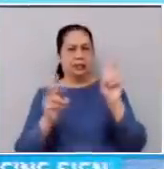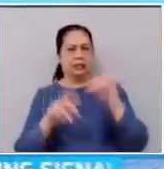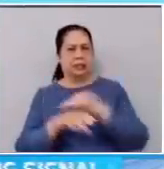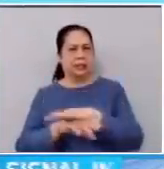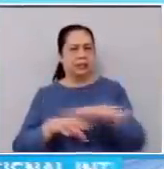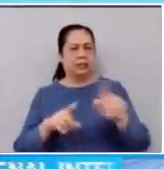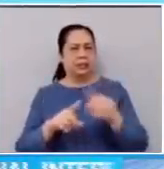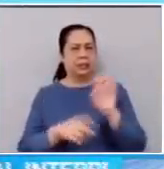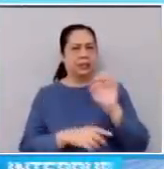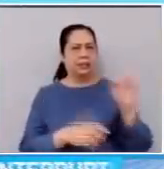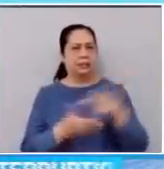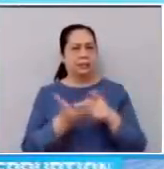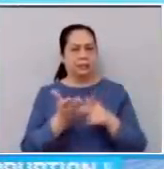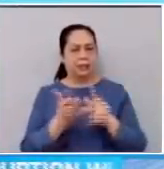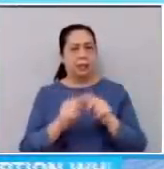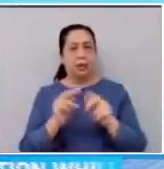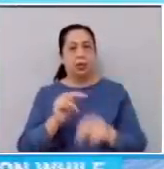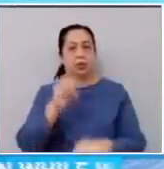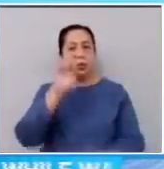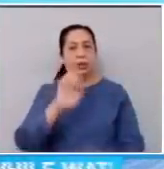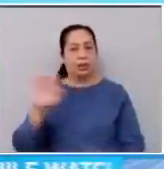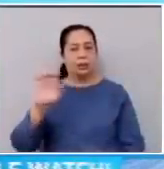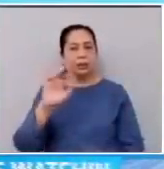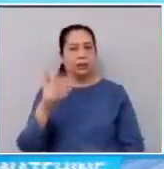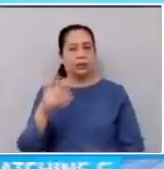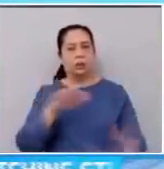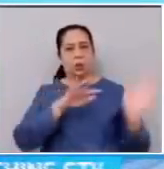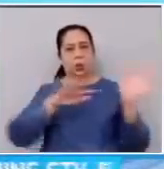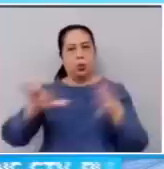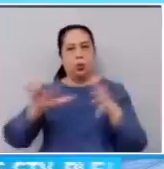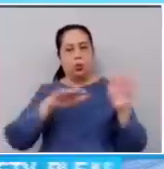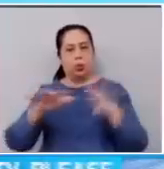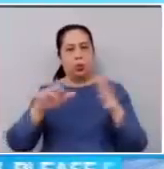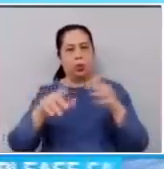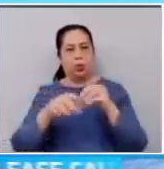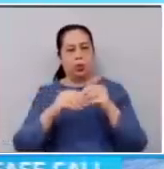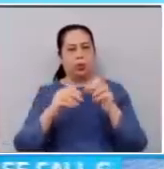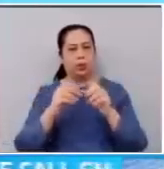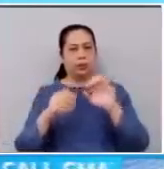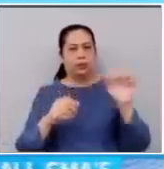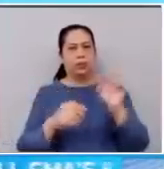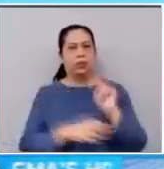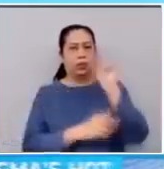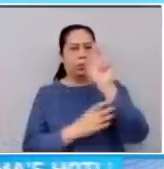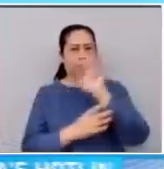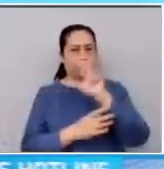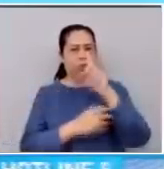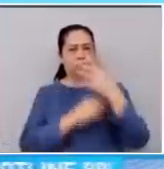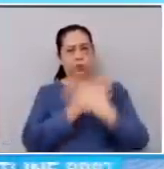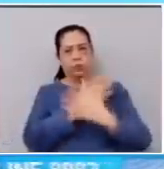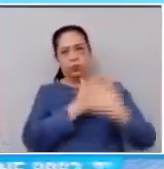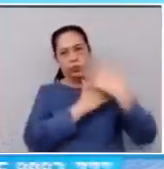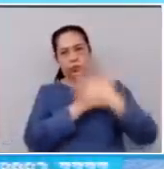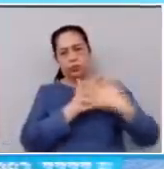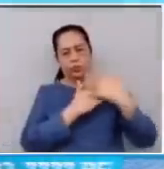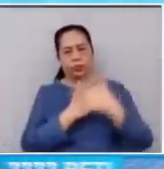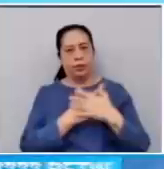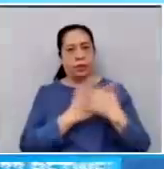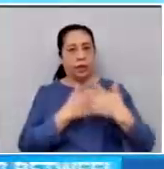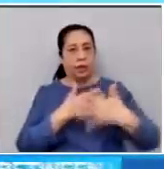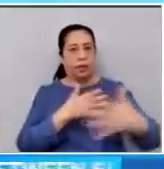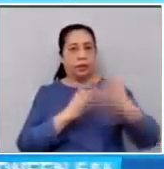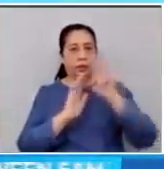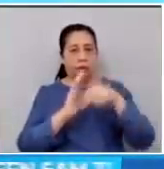bansa habang northeasterly surface wind flow ang umiiral sa extreme northern Luzon. Sa mga susunod na oras, asahan